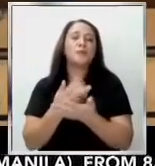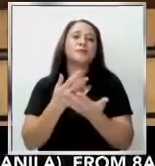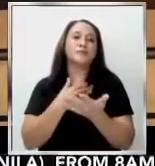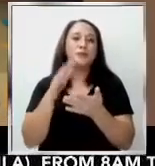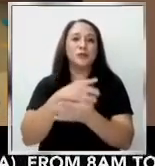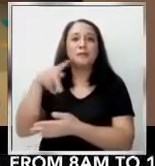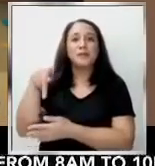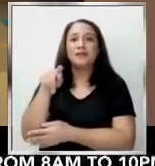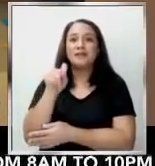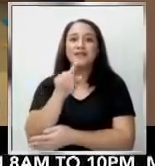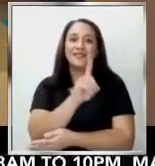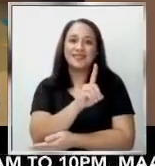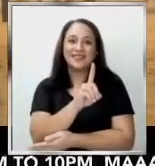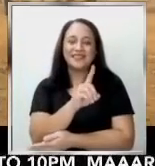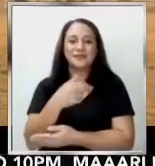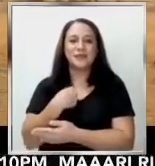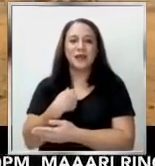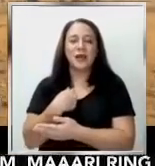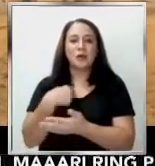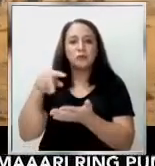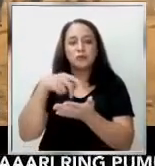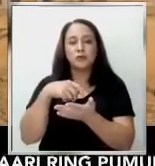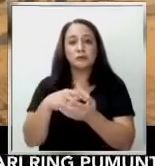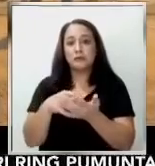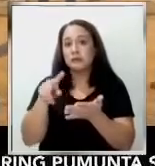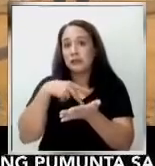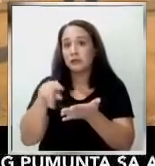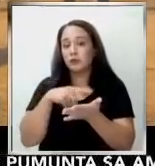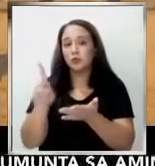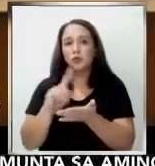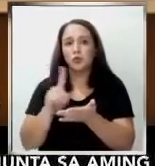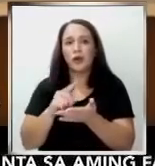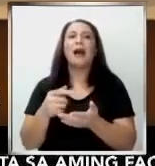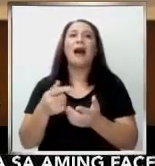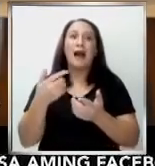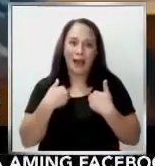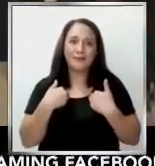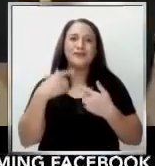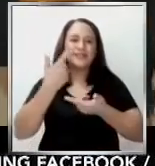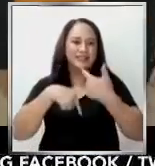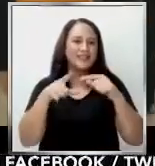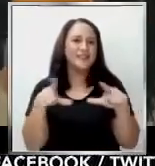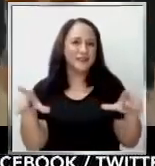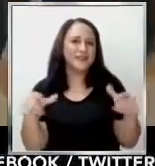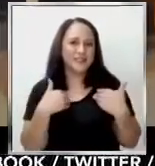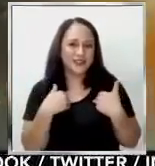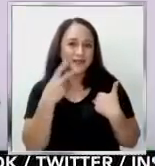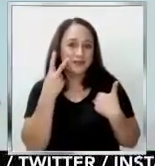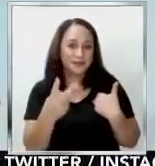saan itinampok sa dance steps ng global superstars ang ilang sign languages.